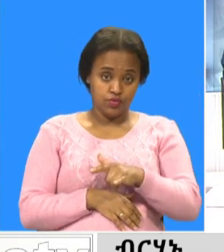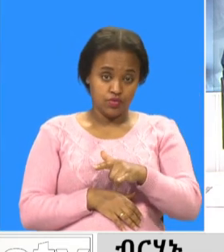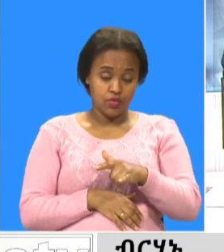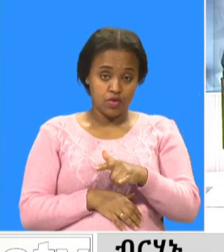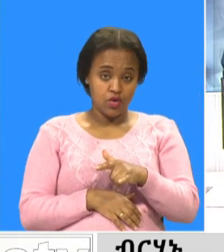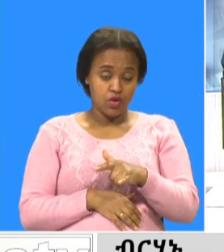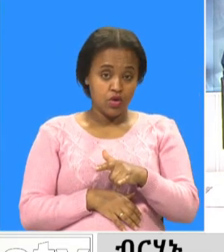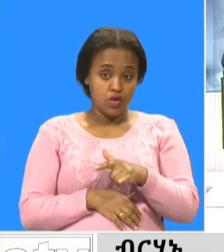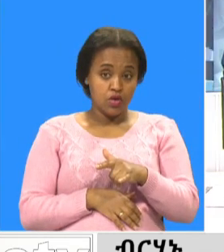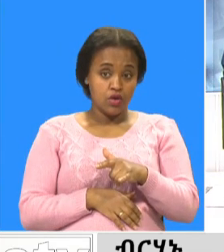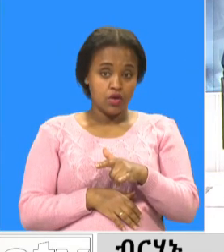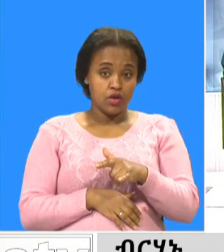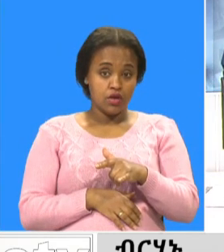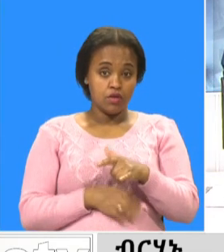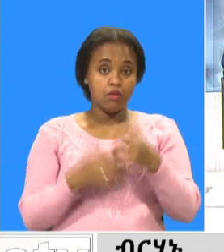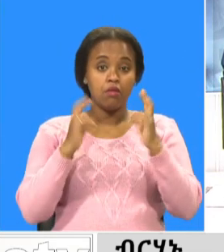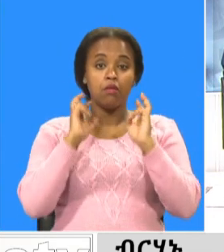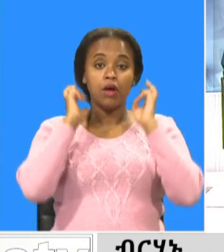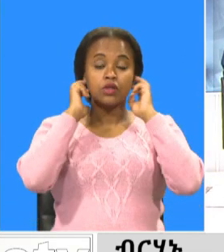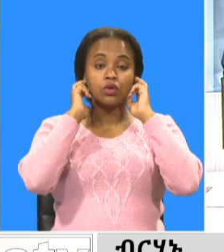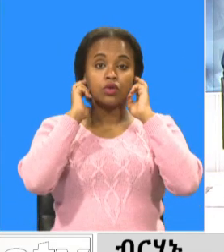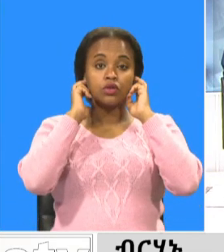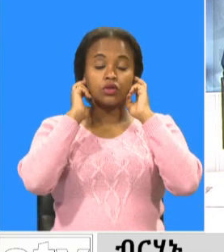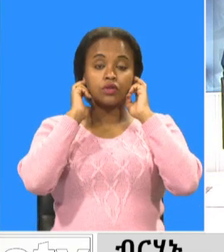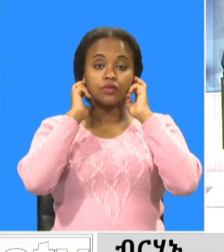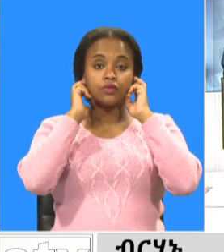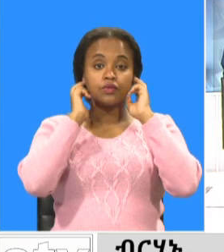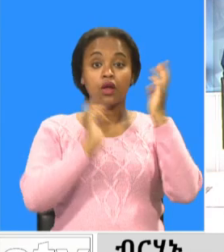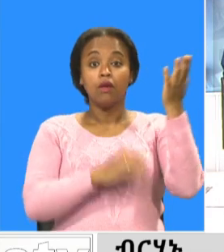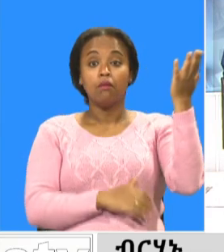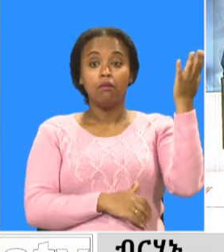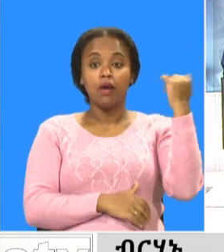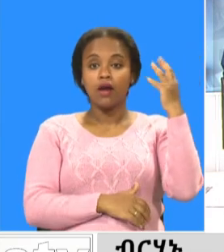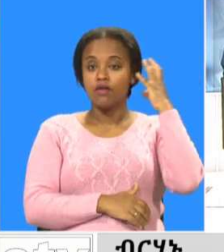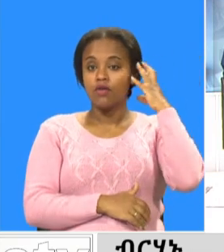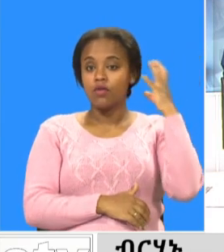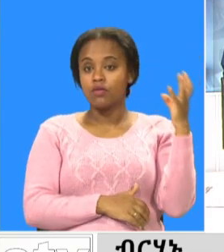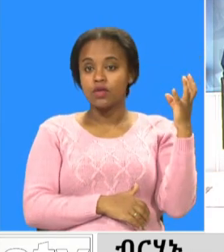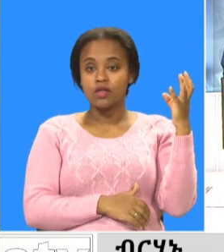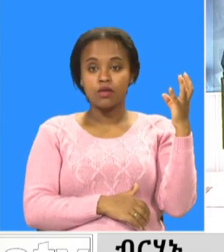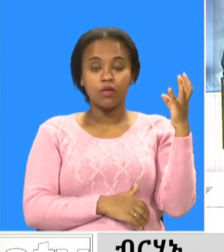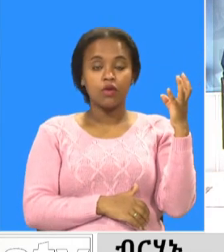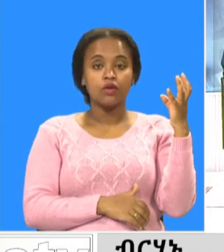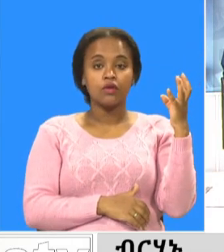ቫልቭ ያሉት ማስኮች ባለፈውም እንደሰማሁት